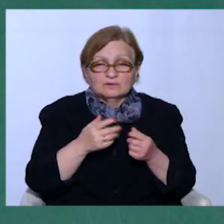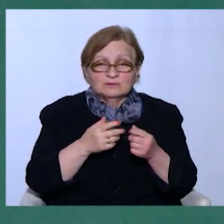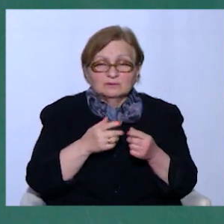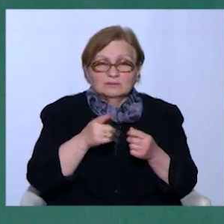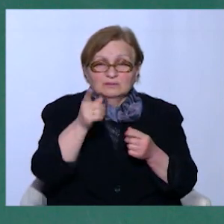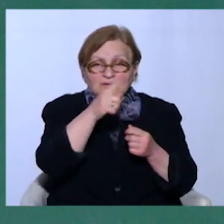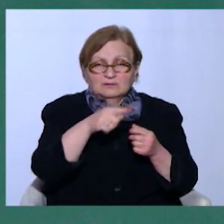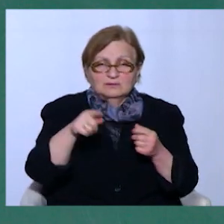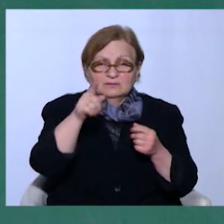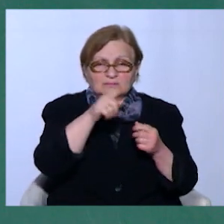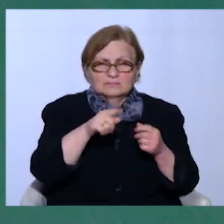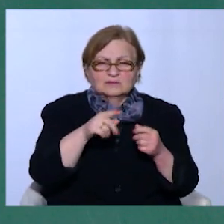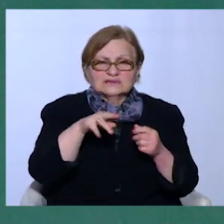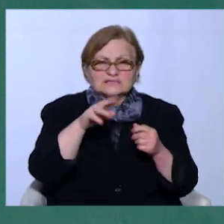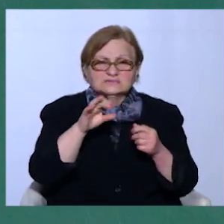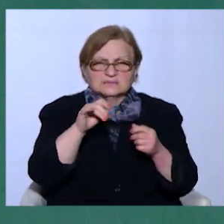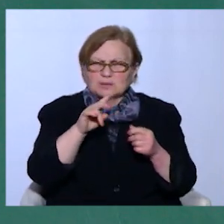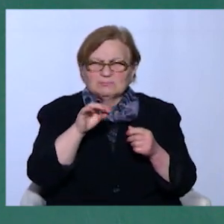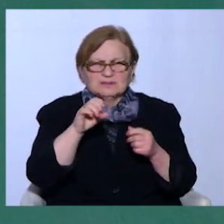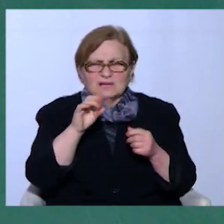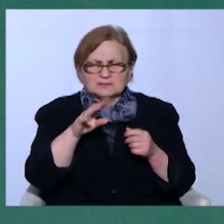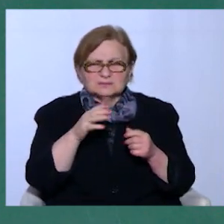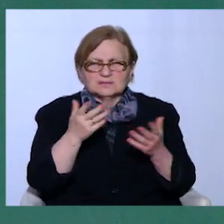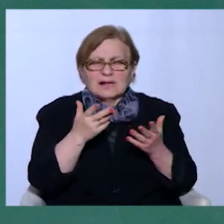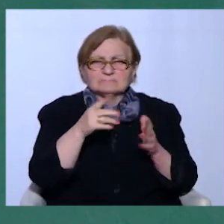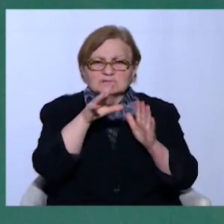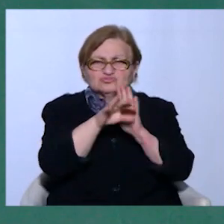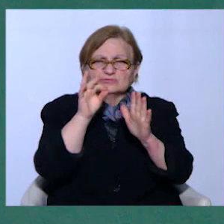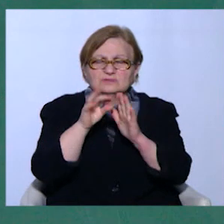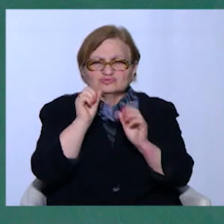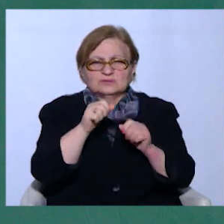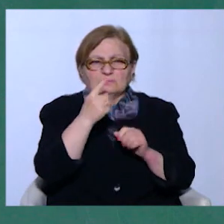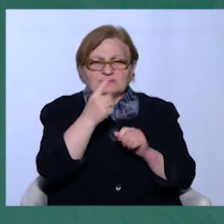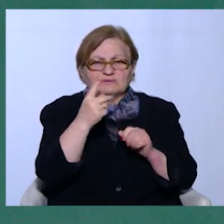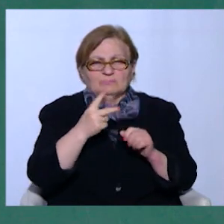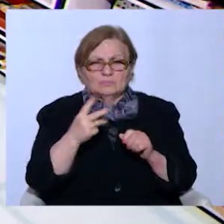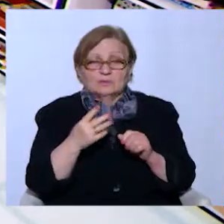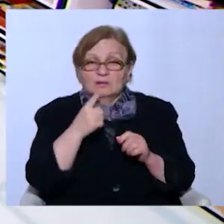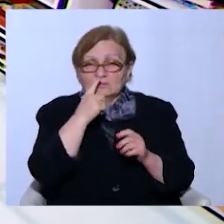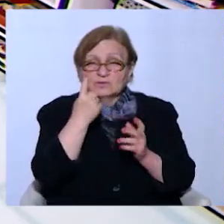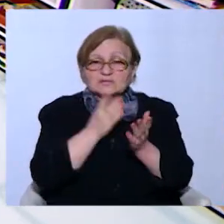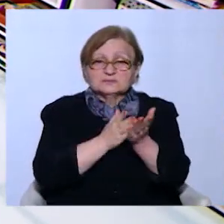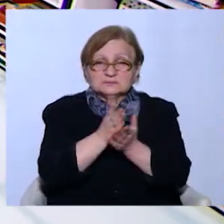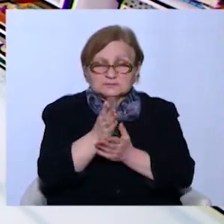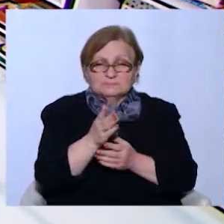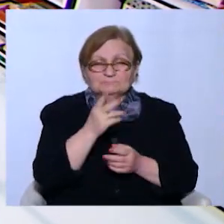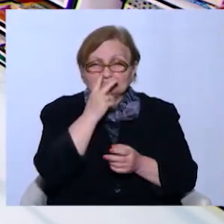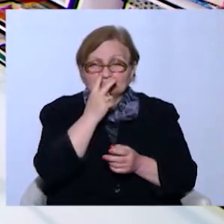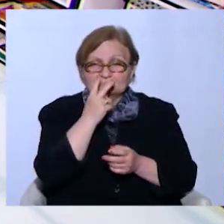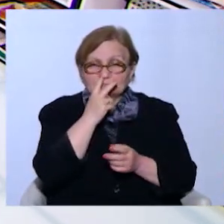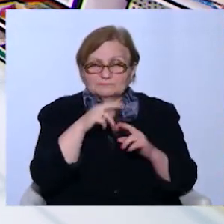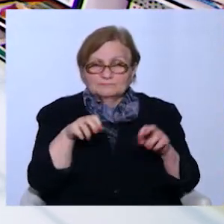ამის დისკრიმინატი იმის მიხედვით, რომ მიხდეთ რამდენი ამონახსნი აქვს. მაგრამ მოდით შემოგთავაზებთ ასეთ გზას. განვიხილოთ